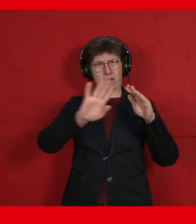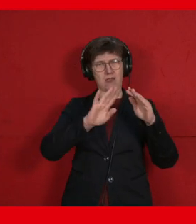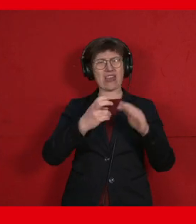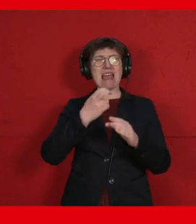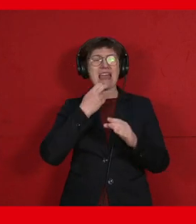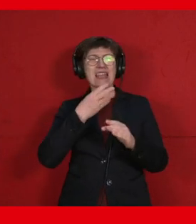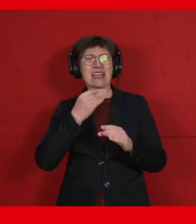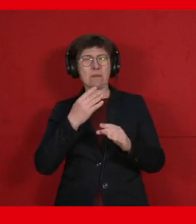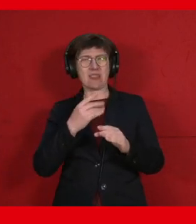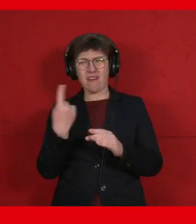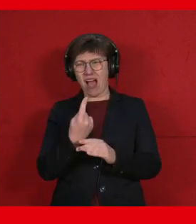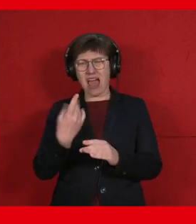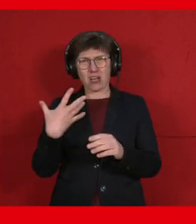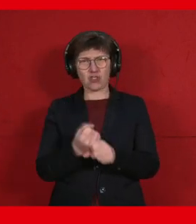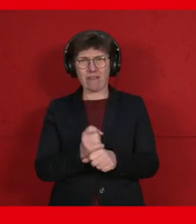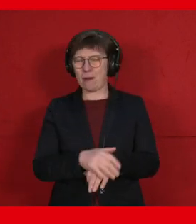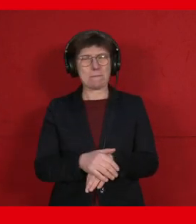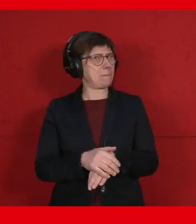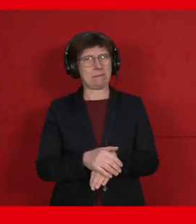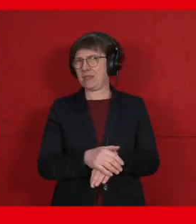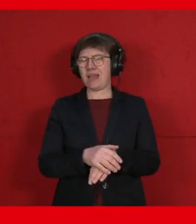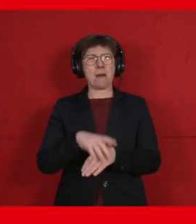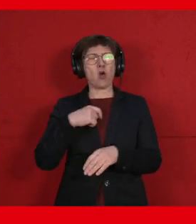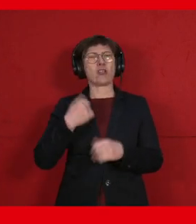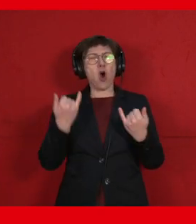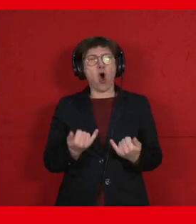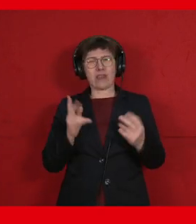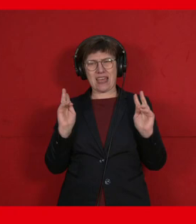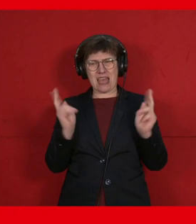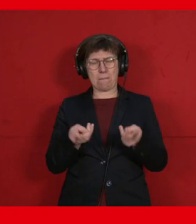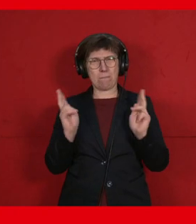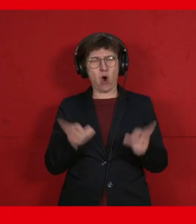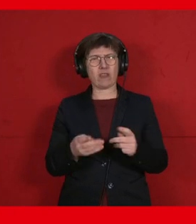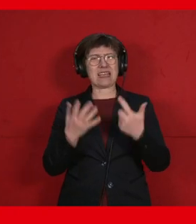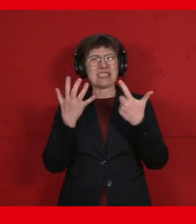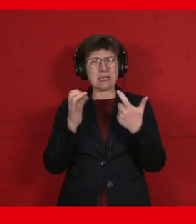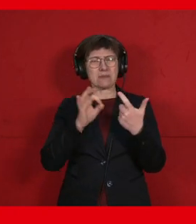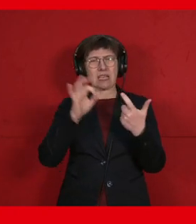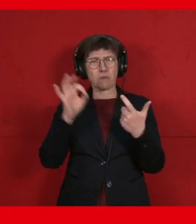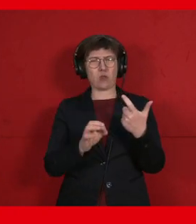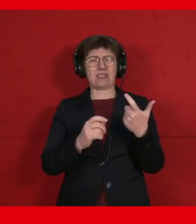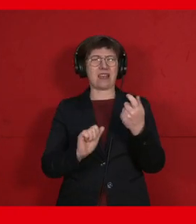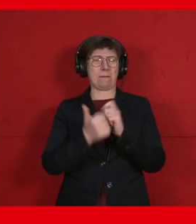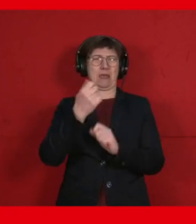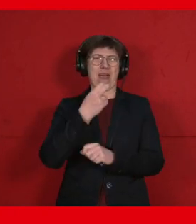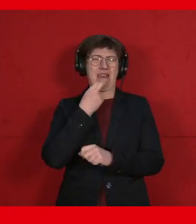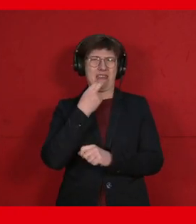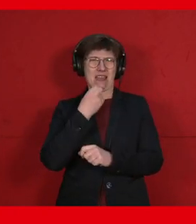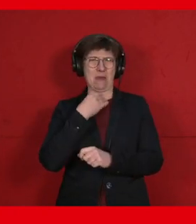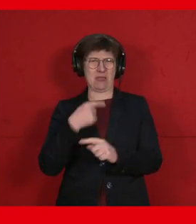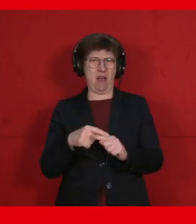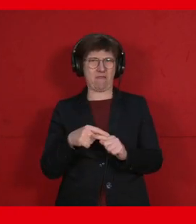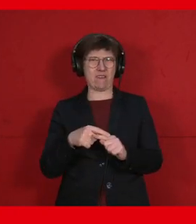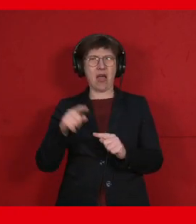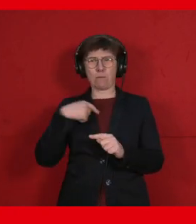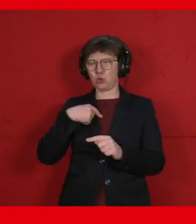unseren Energiebedarf zu decken. Das heißt, wir importieren heute 70% unseres Primärenergiebedarfs und wir müssen uns eben auch ganz klar